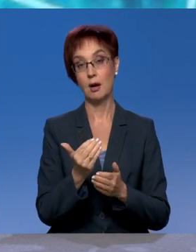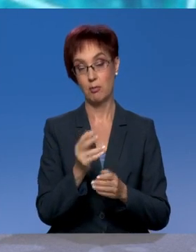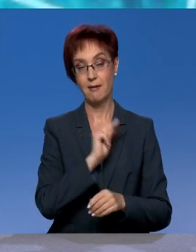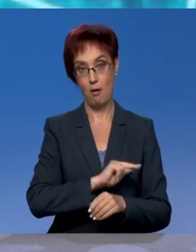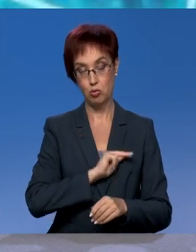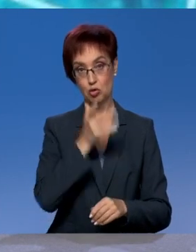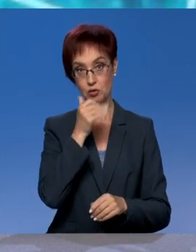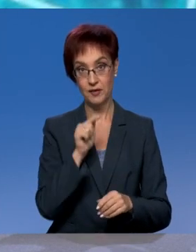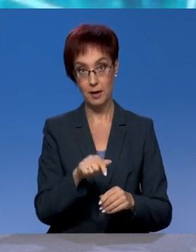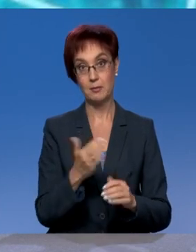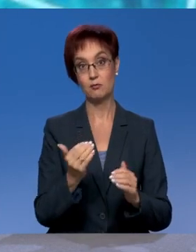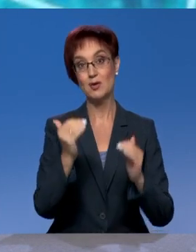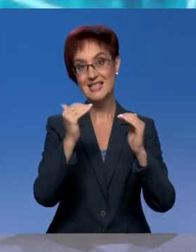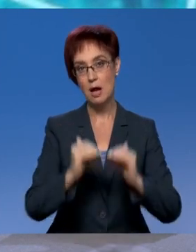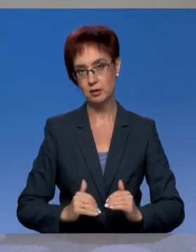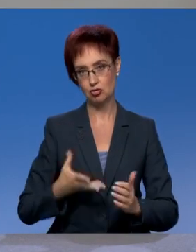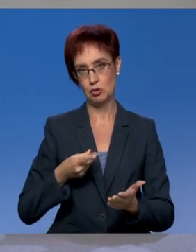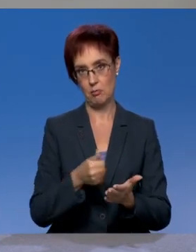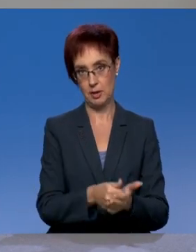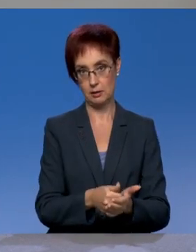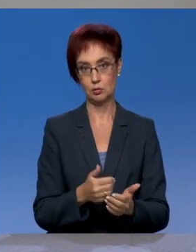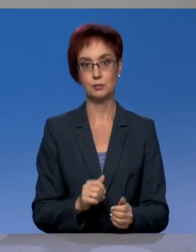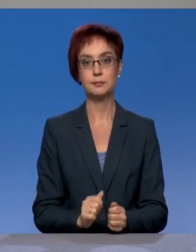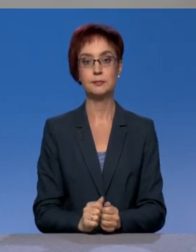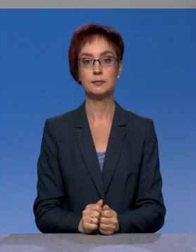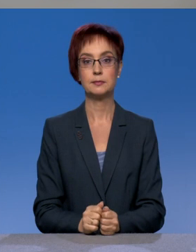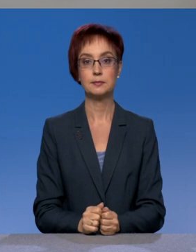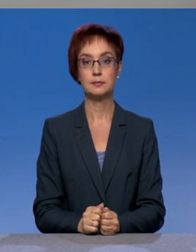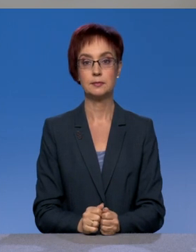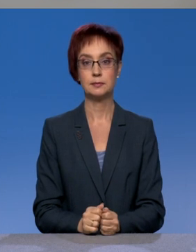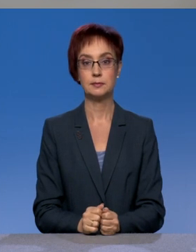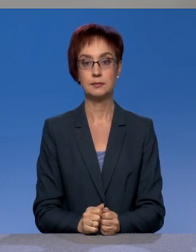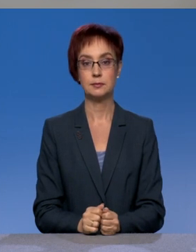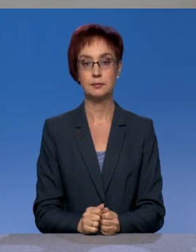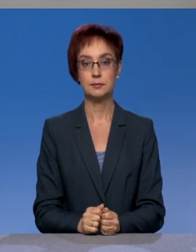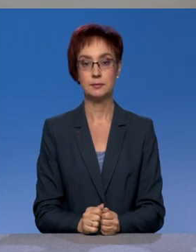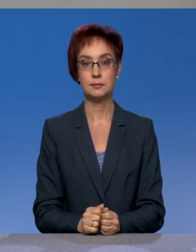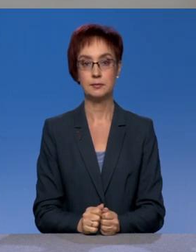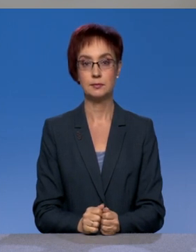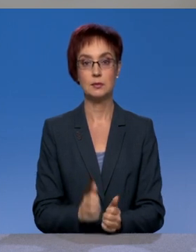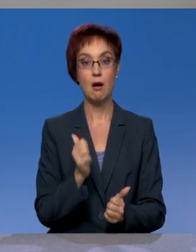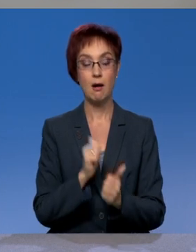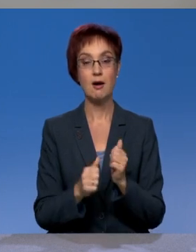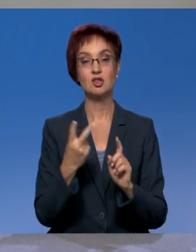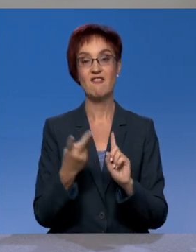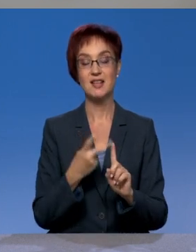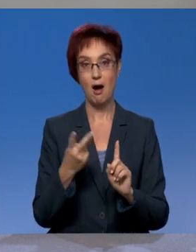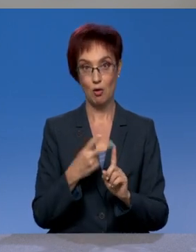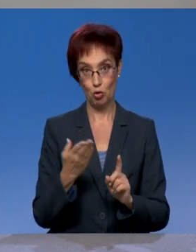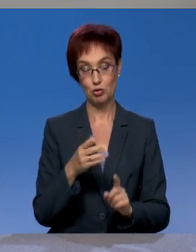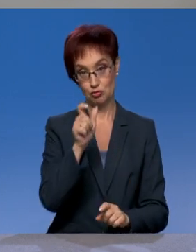в повышенном размере. По данным интернет-рекрутера, каждый второй россиянин систематически перерабатывает и тратит на это